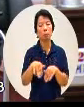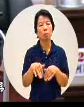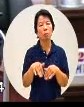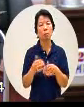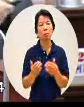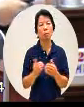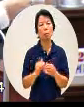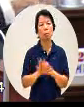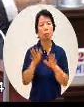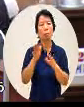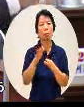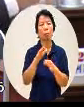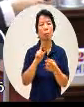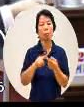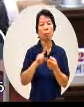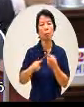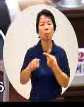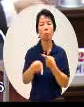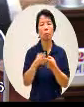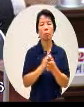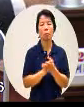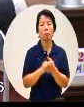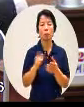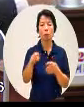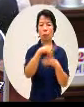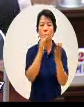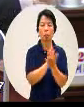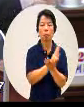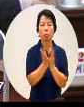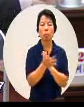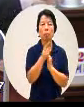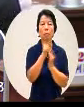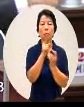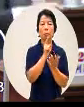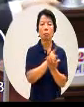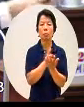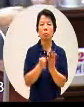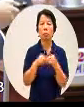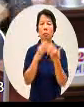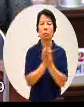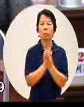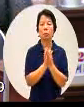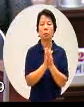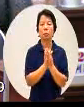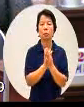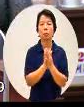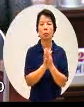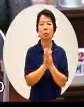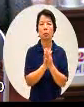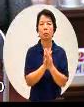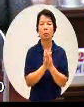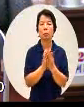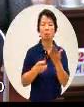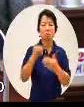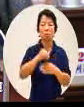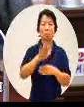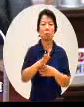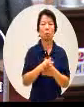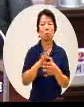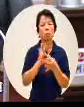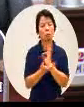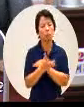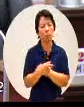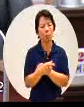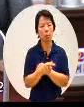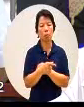對還錯這幾項全部加起來你全部成長都是正的啊怎麼會有戶得出來呢你解釋一下不是